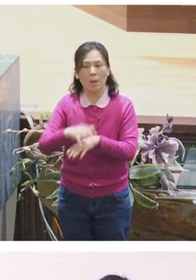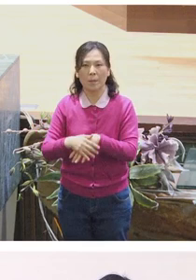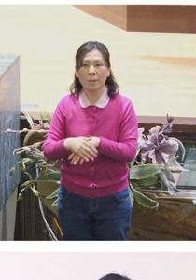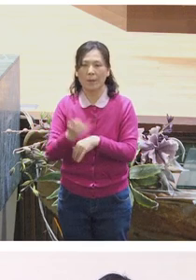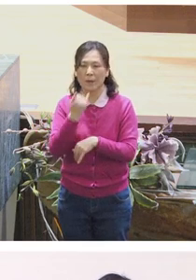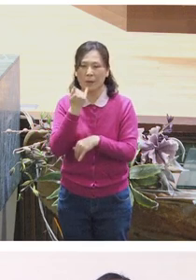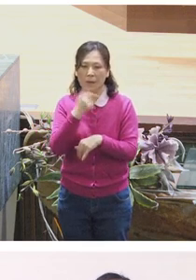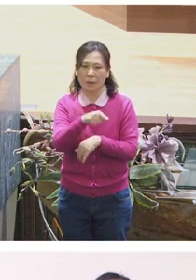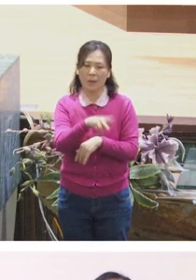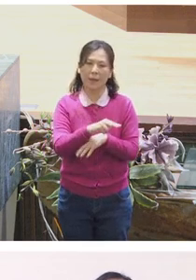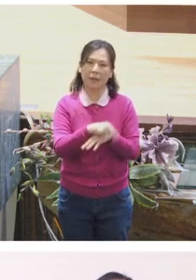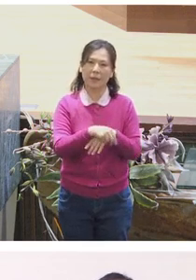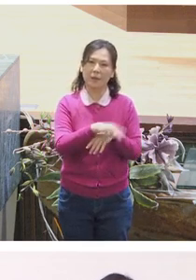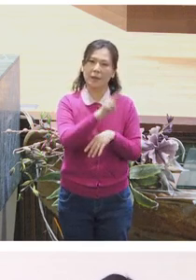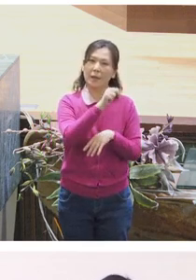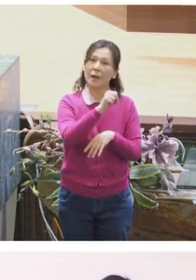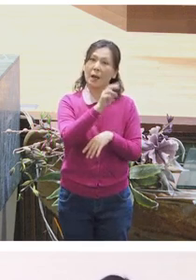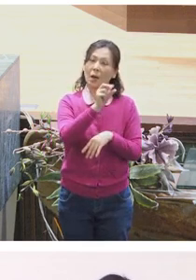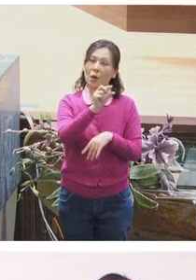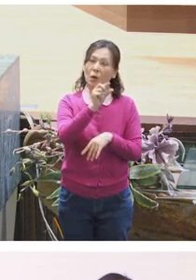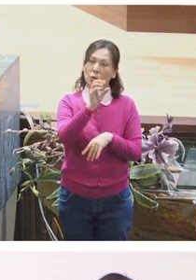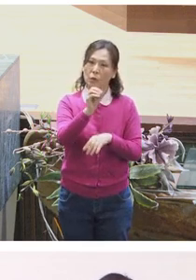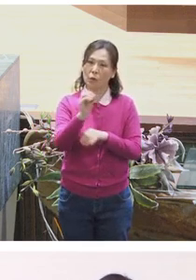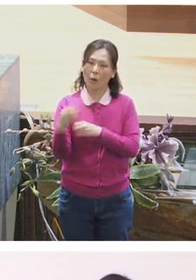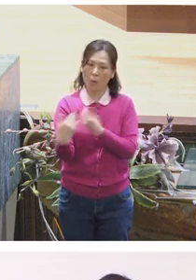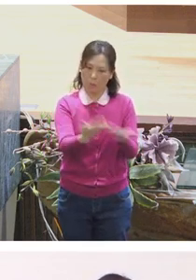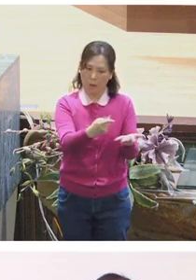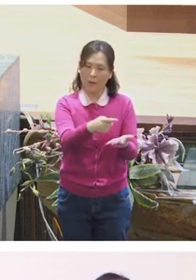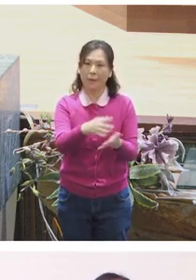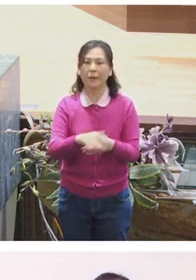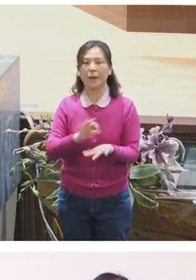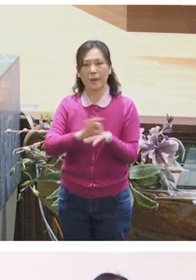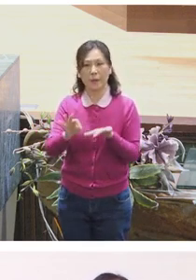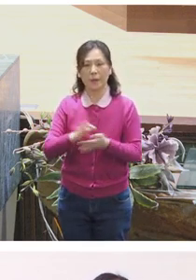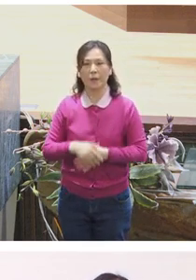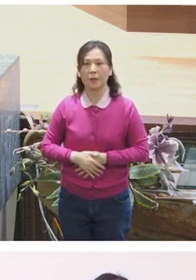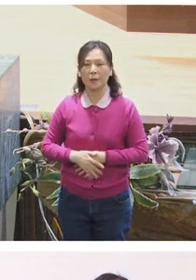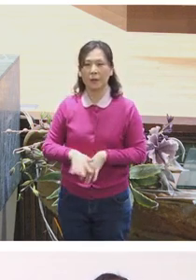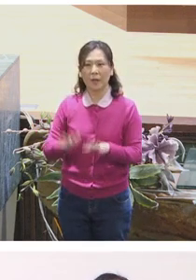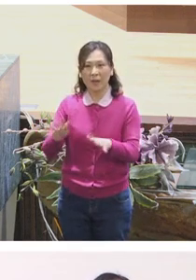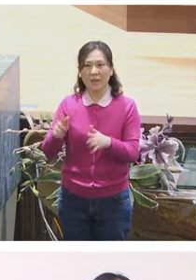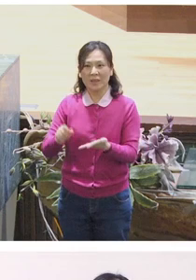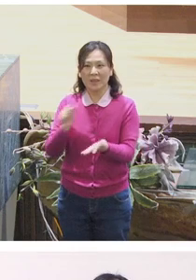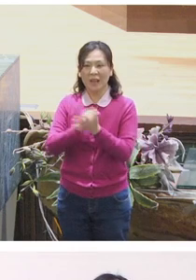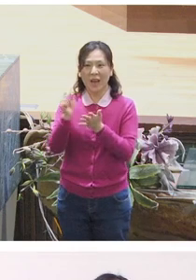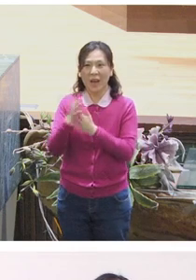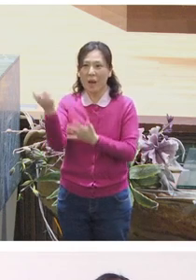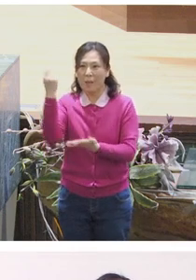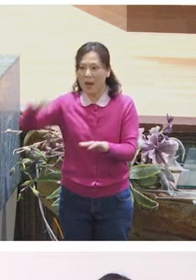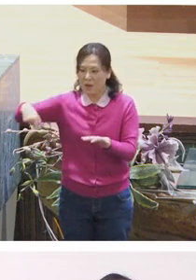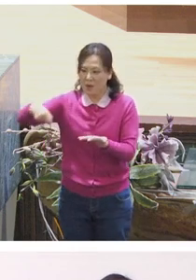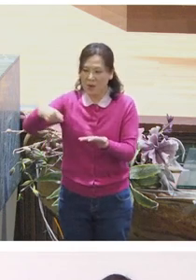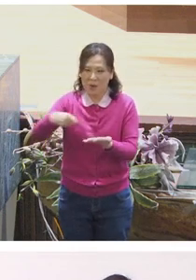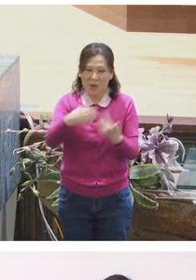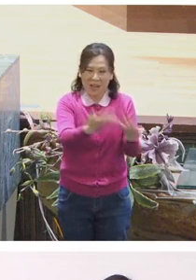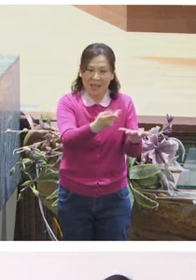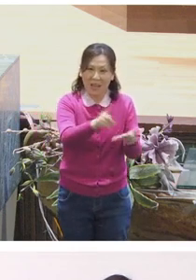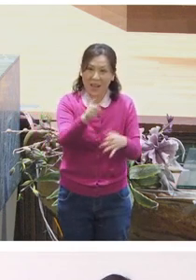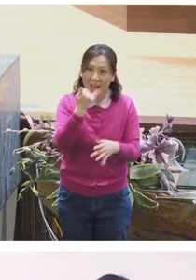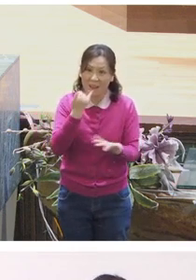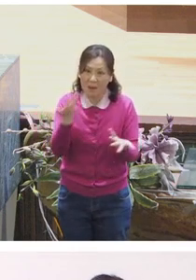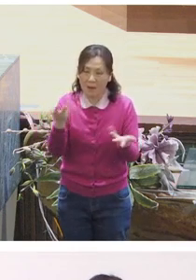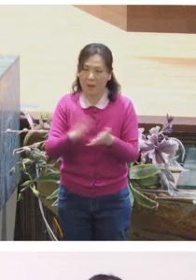给非政府的行动者使用。我们已经不是现在要写那个版权所有翻译必究哦，好比像说之前